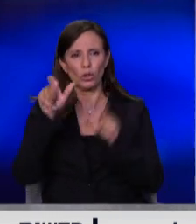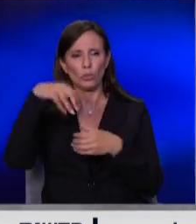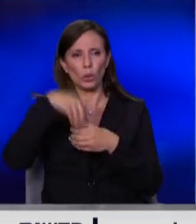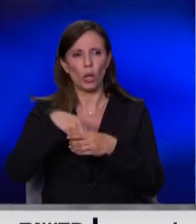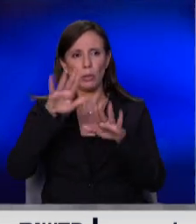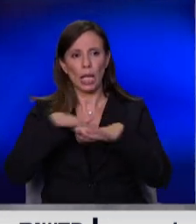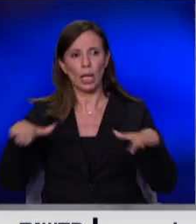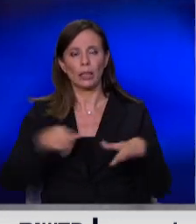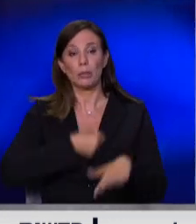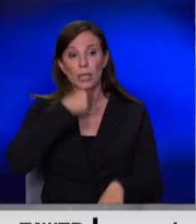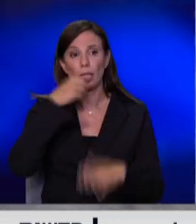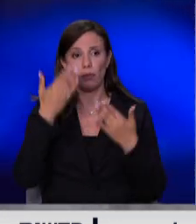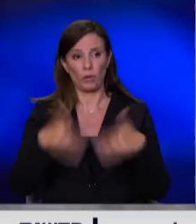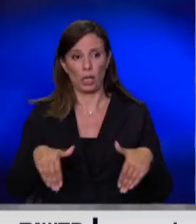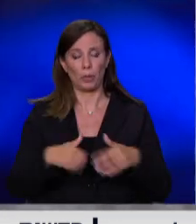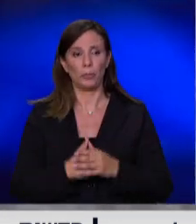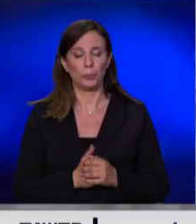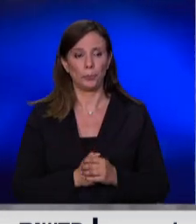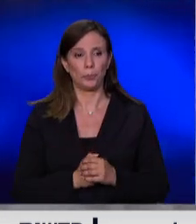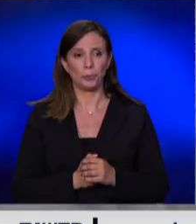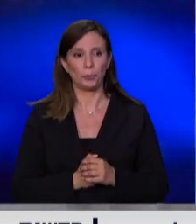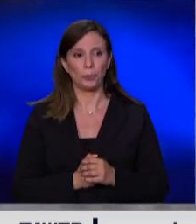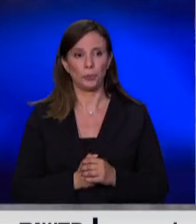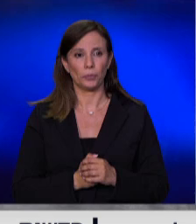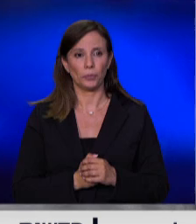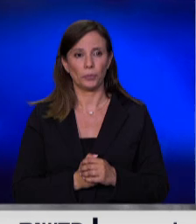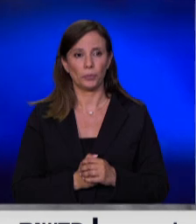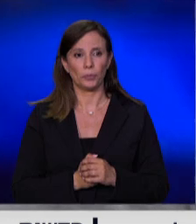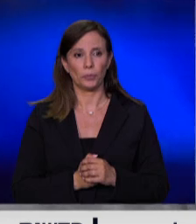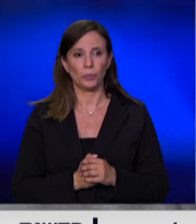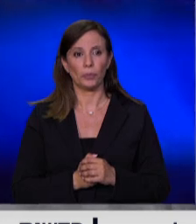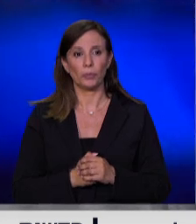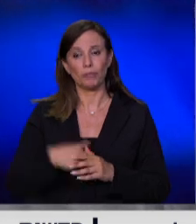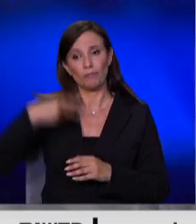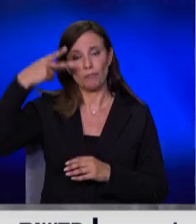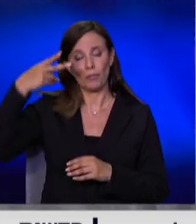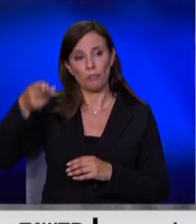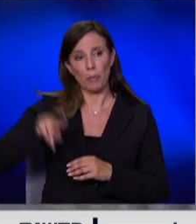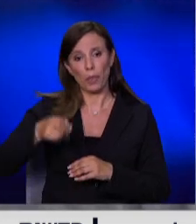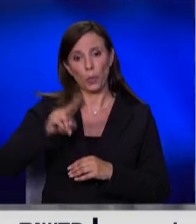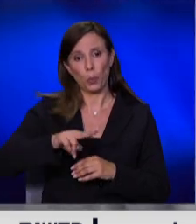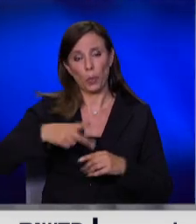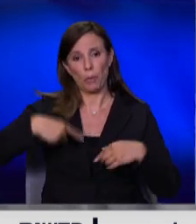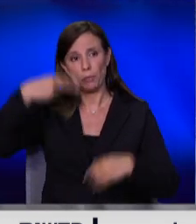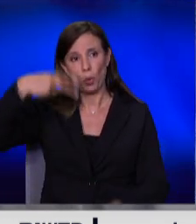человек, детей, стариков, коллег. И